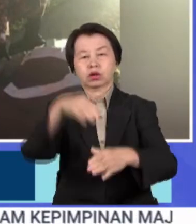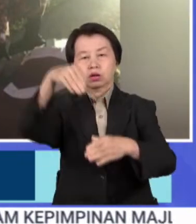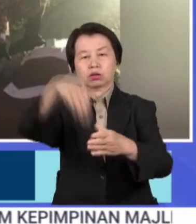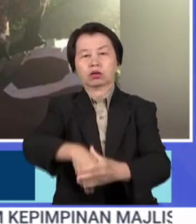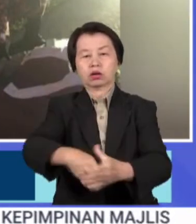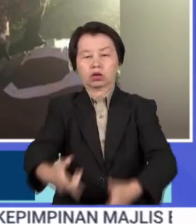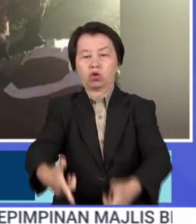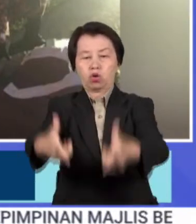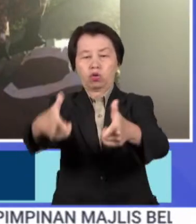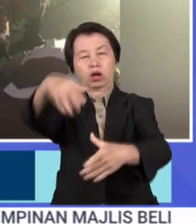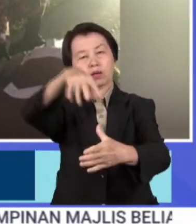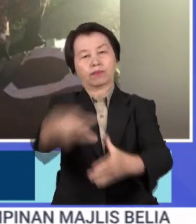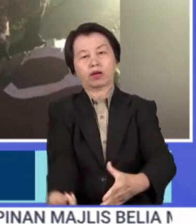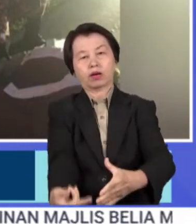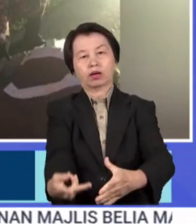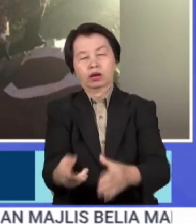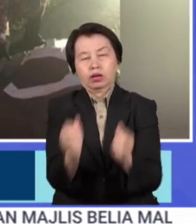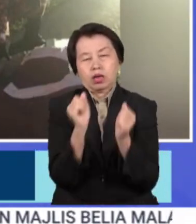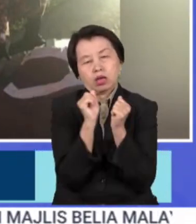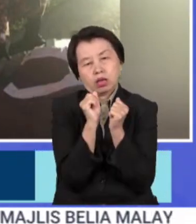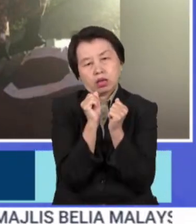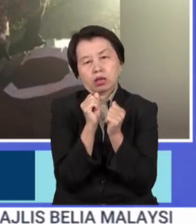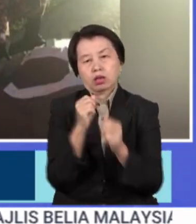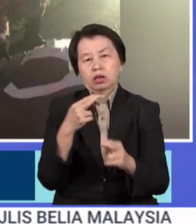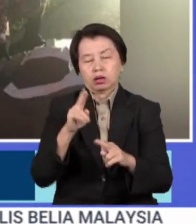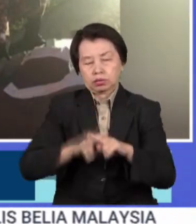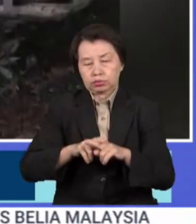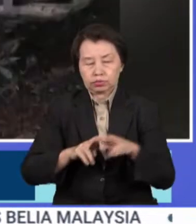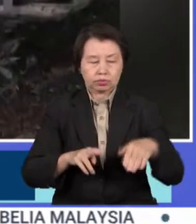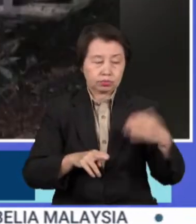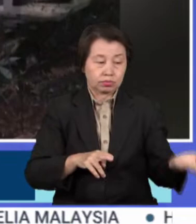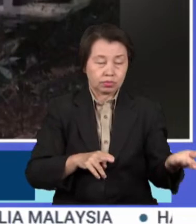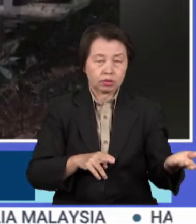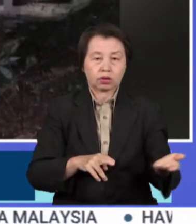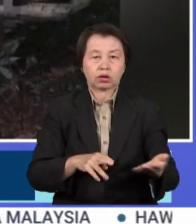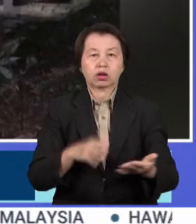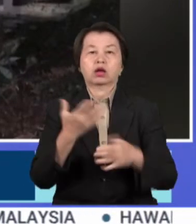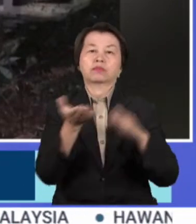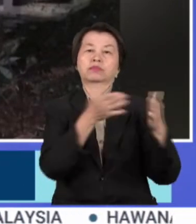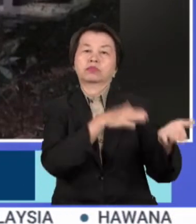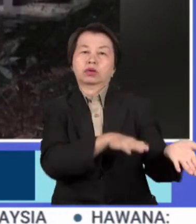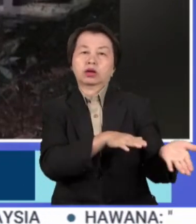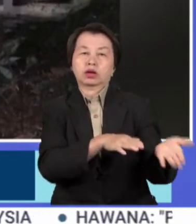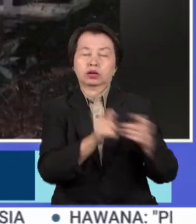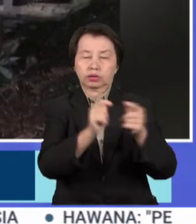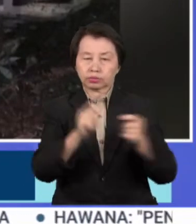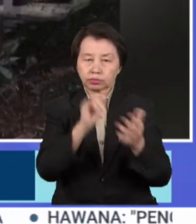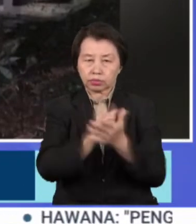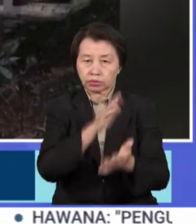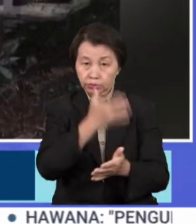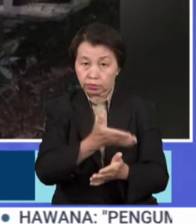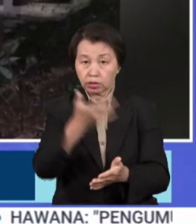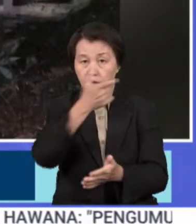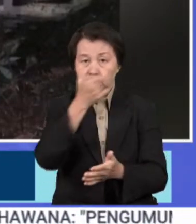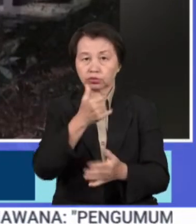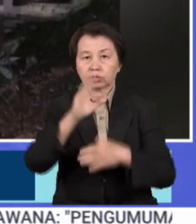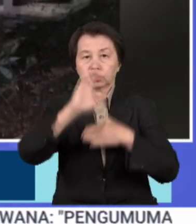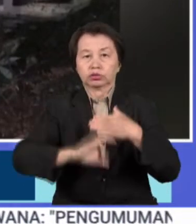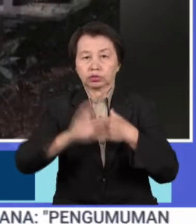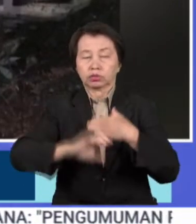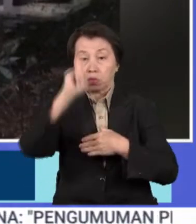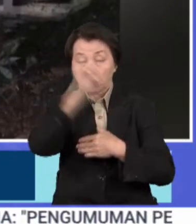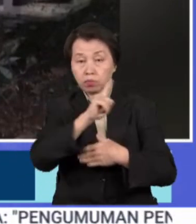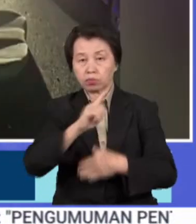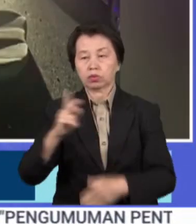ke longkang. Mangsa yang tersepit di tempat duduk penumpang hadapan meninggal dunia di lokasi kejadian akibat cedera parah.